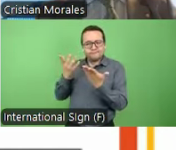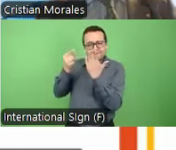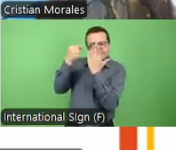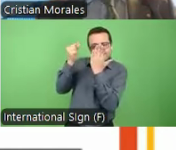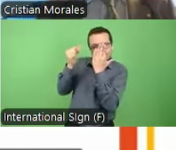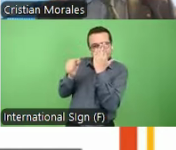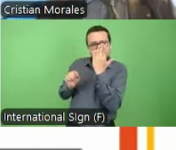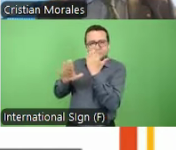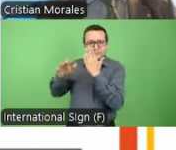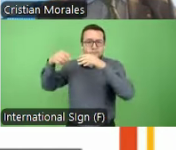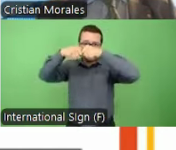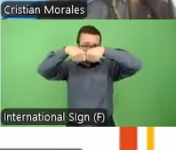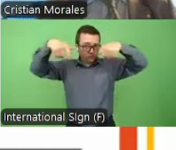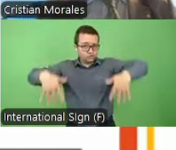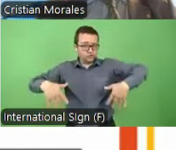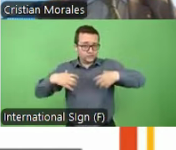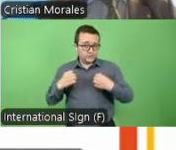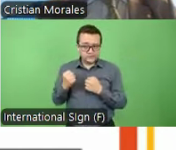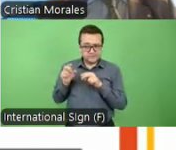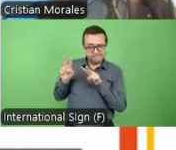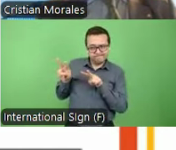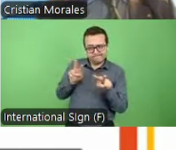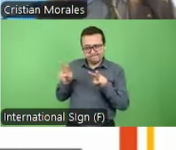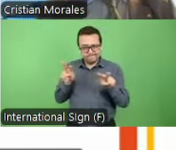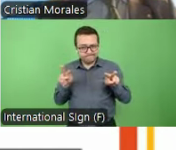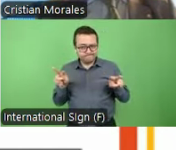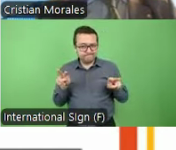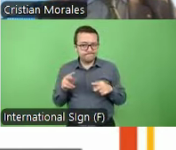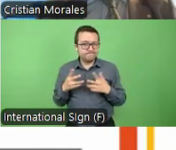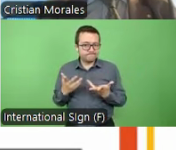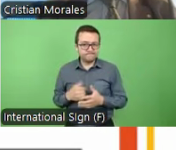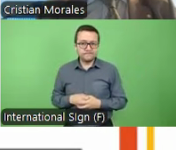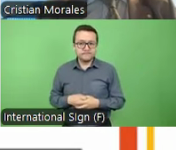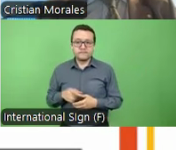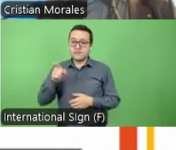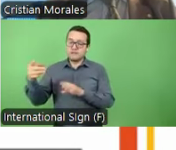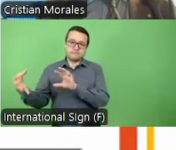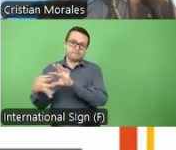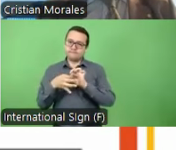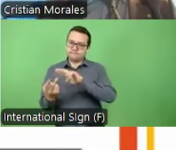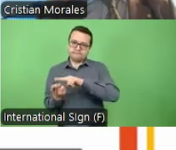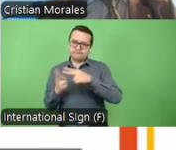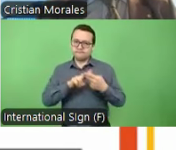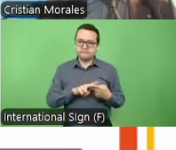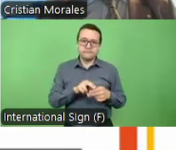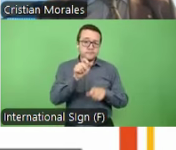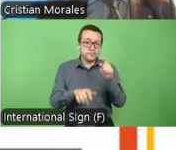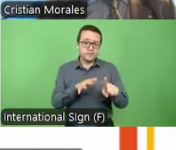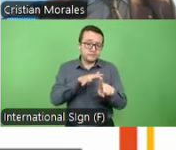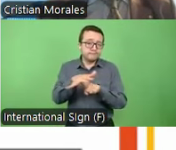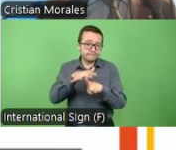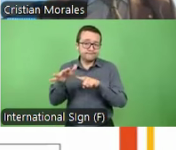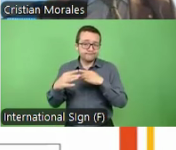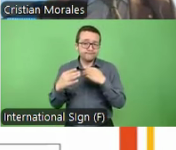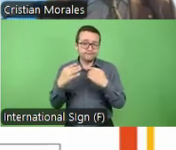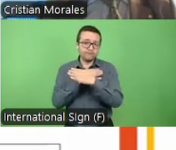que santé, incluso se relaciona, hay una qui fuerte sont correlación con la liées mortalidad y même à la especialmente con la mortalidad mortalité, evitable. notamment